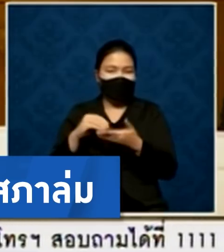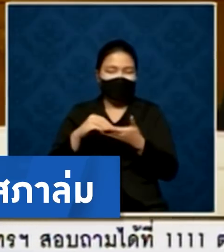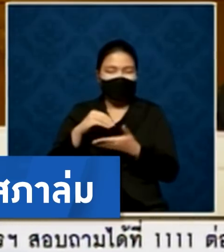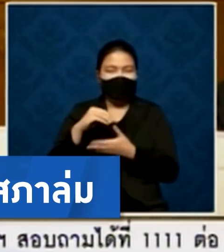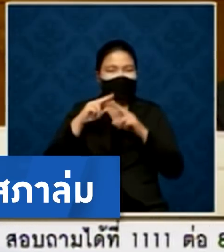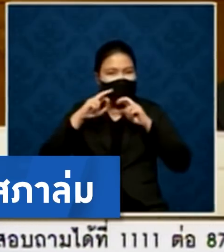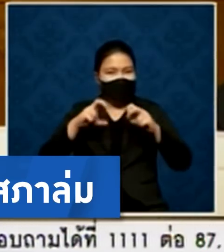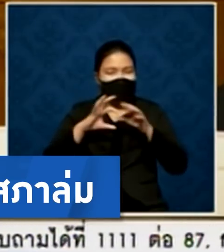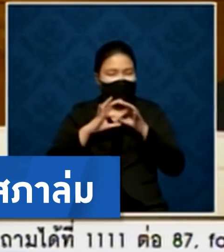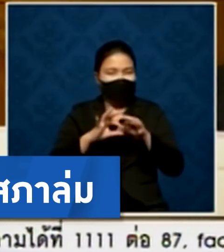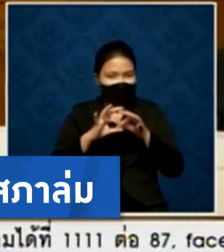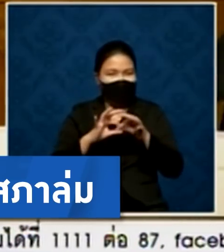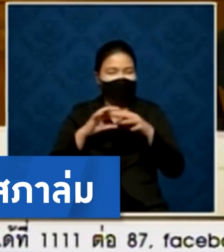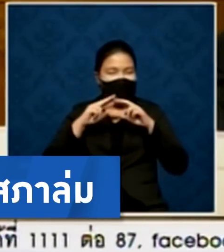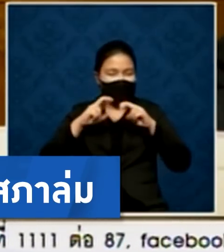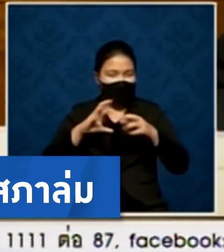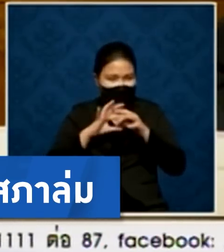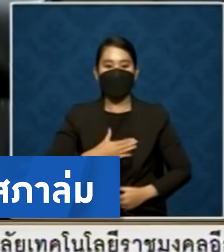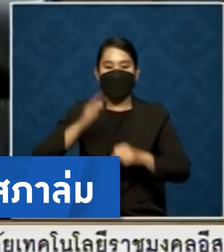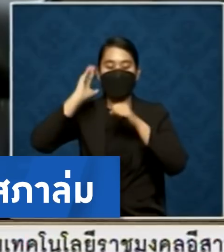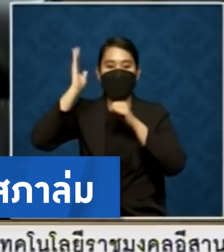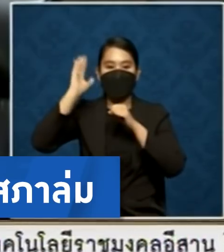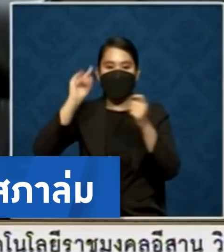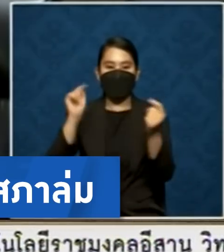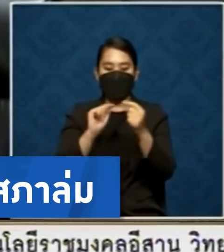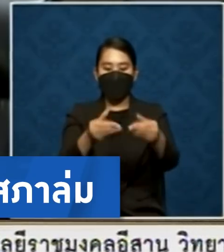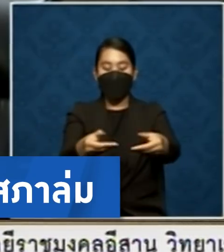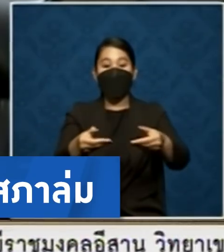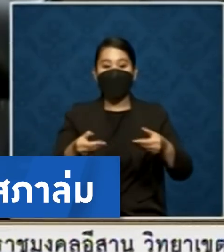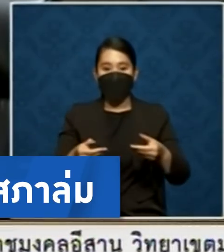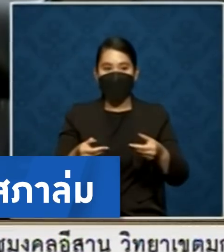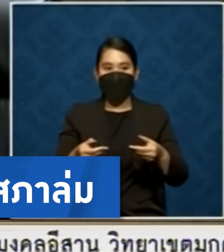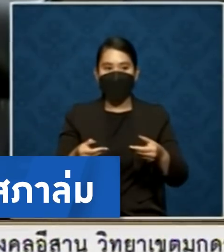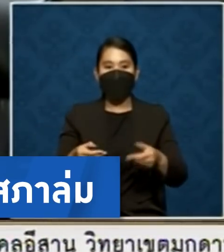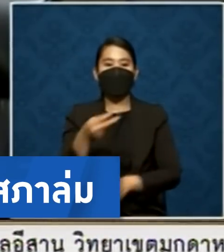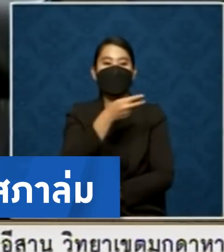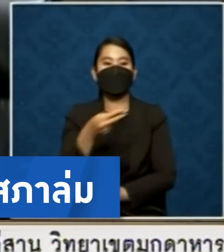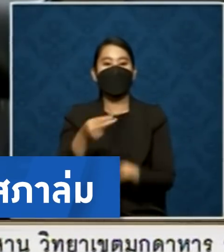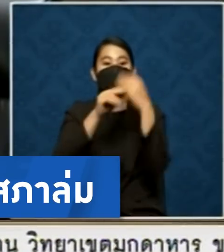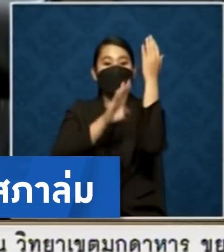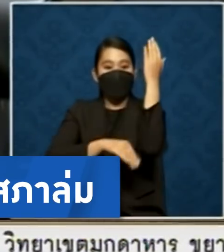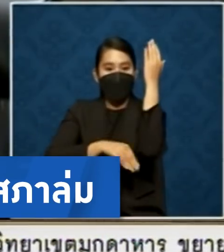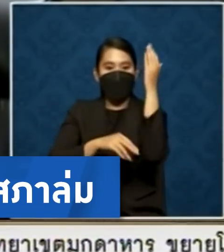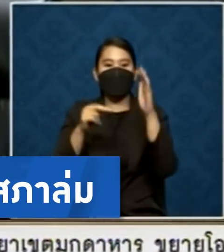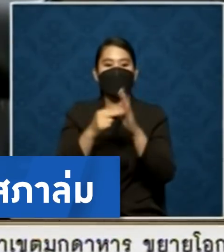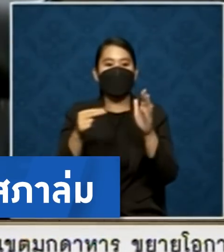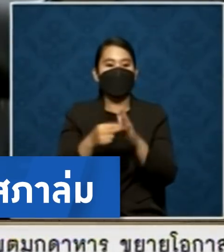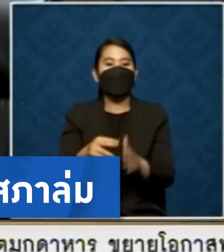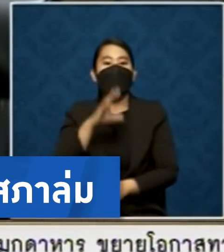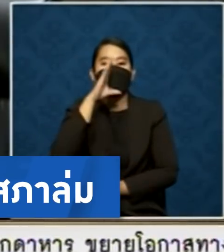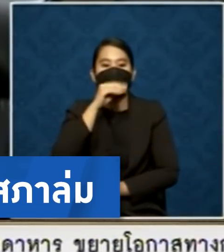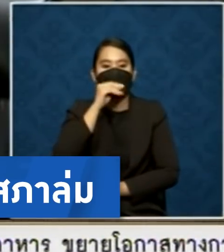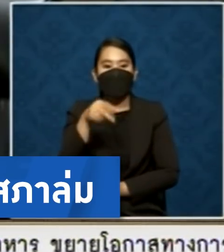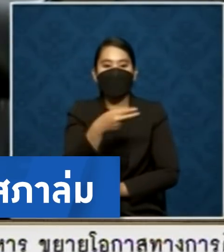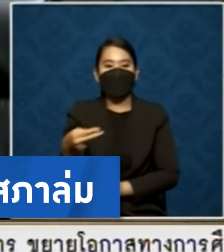สงขลาส่วนสอนๆก็มีนะครับตัวอย่างเช่นสสประเสริฐพงษ์ศรนุวัตรก้าวไปบอกว่าการขุดทองนั้นไม่เห็นด้วยนะครับ